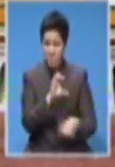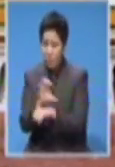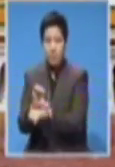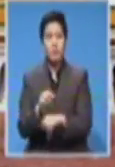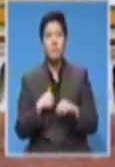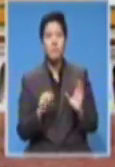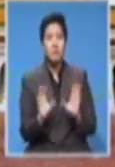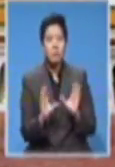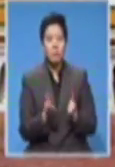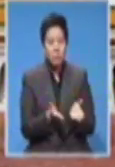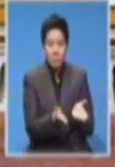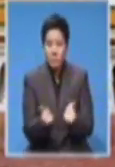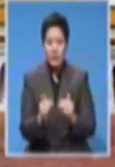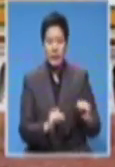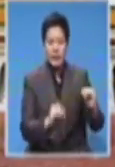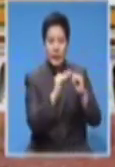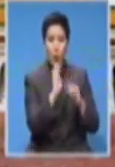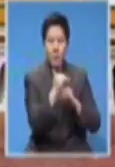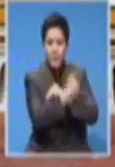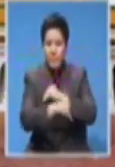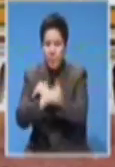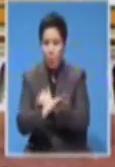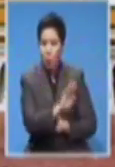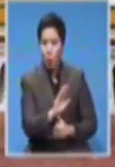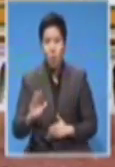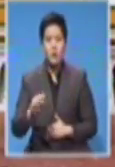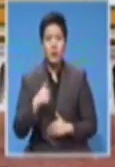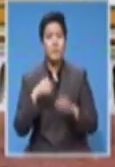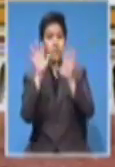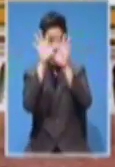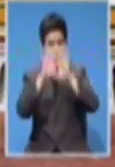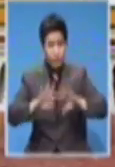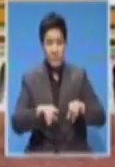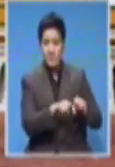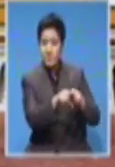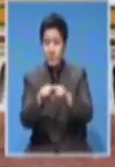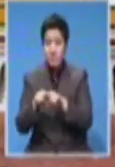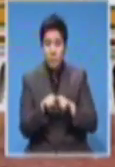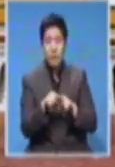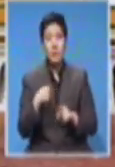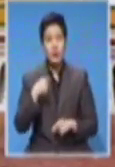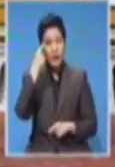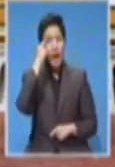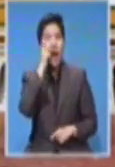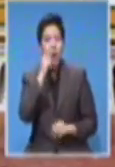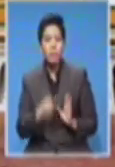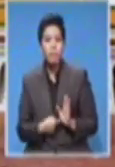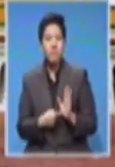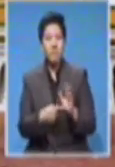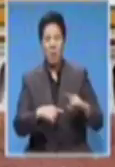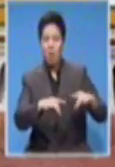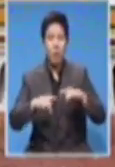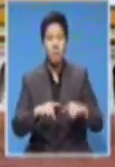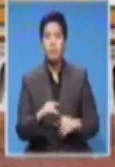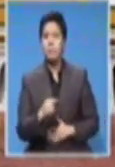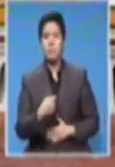ก็ไม่ได้อยู่แล้วนะครับมันเป็นสิทธิของแต่ละประเทศแล้วเราเป็นอาเซียนด้วยกันก็ไม่อยากให้เสนอข่าวเรื่องต่างๆที่เป็นความขัดแย้ง